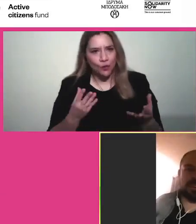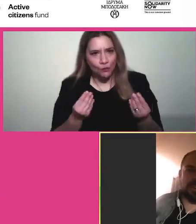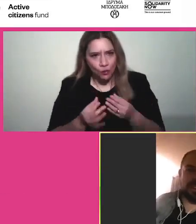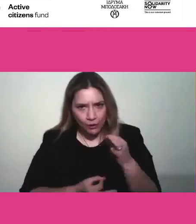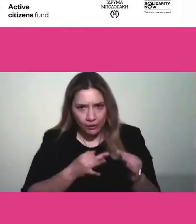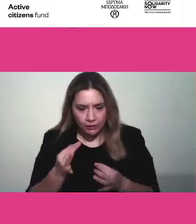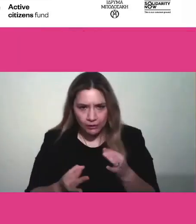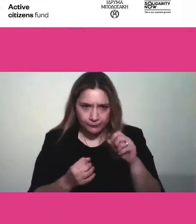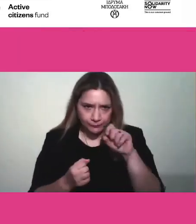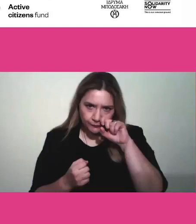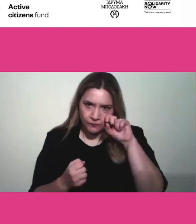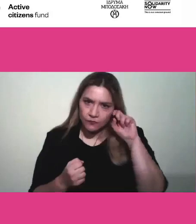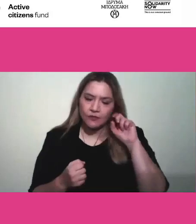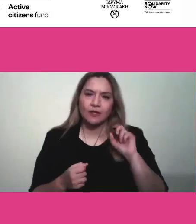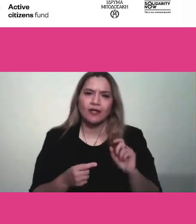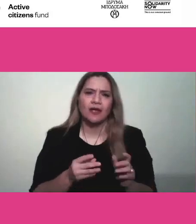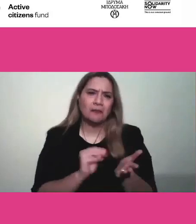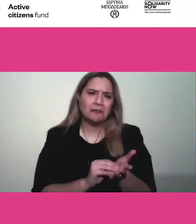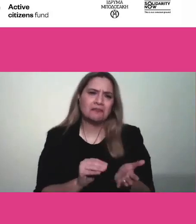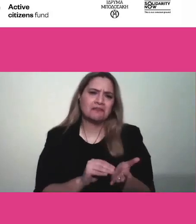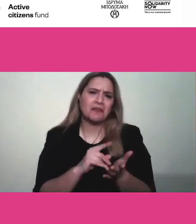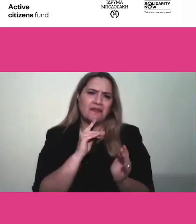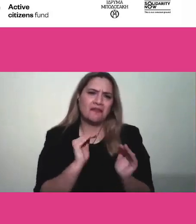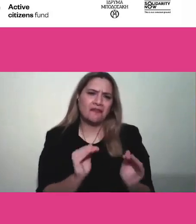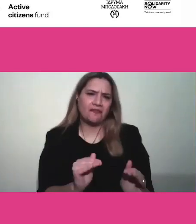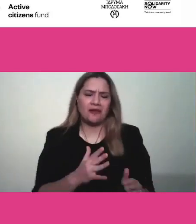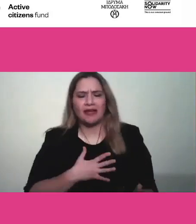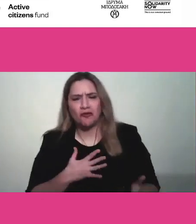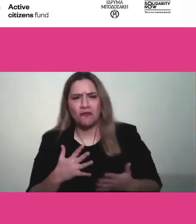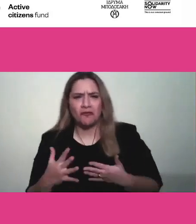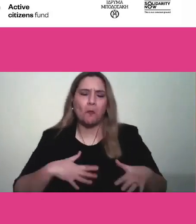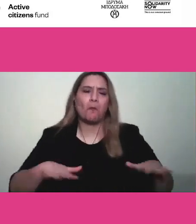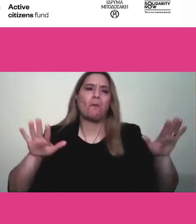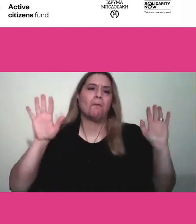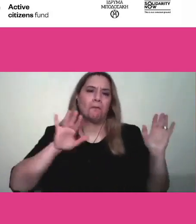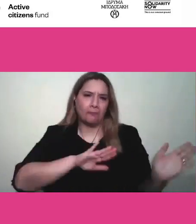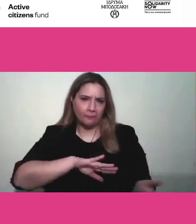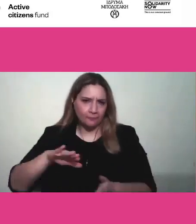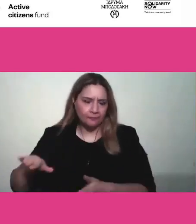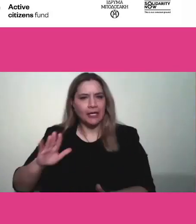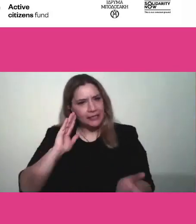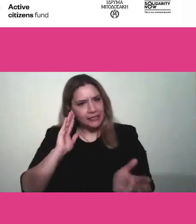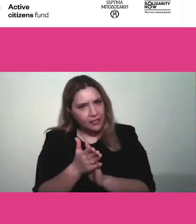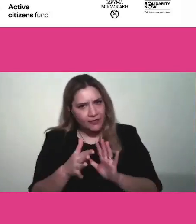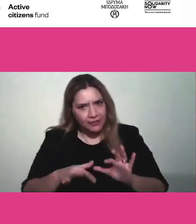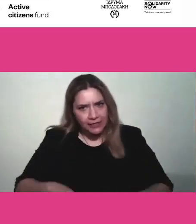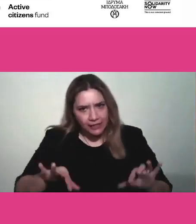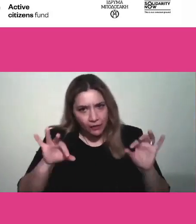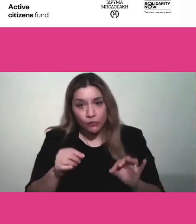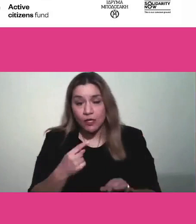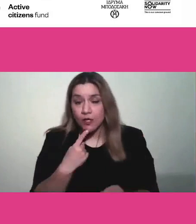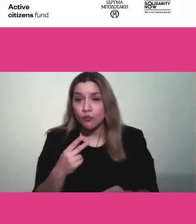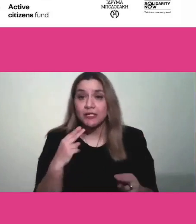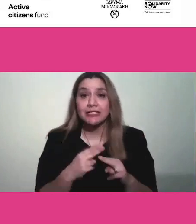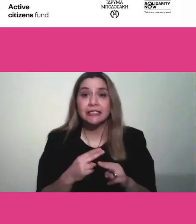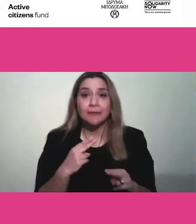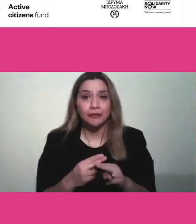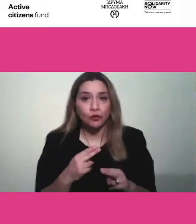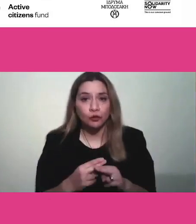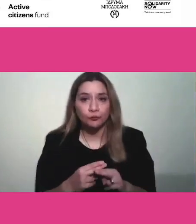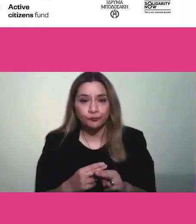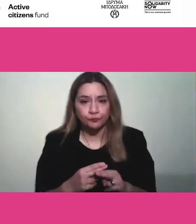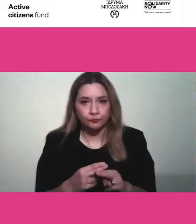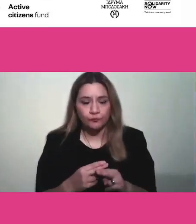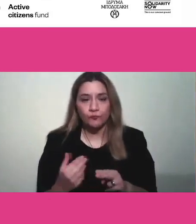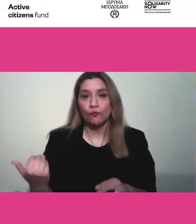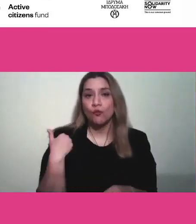κι εγώ έτσι, τα τετριμένα, δεν θα μπω στη διαδικασία με ευχαριστίες και αυτά. Να ξεκινήσουμε, να πούμε πόσο σημαντικό είναι. Καταρχάς, αποδέχτηκα